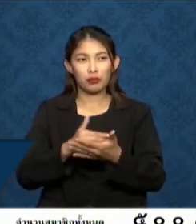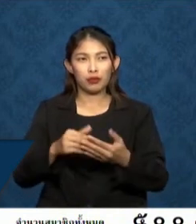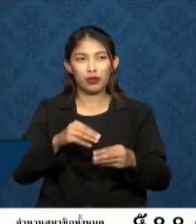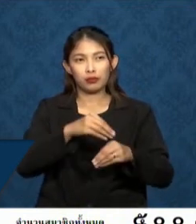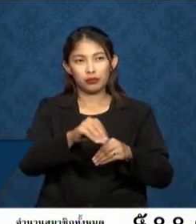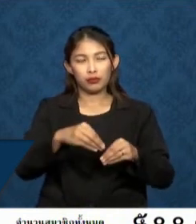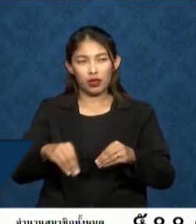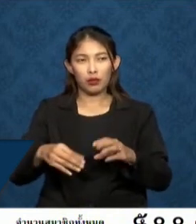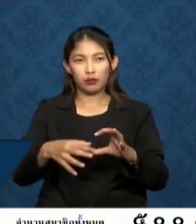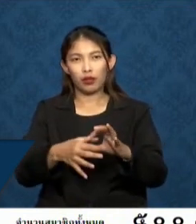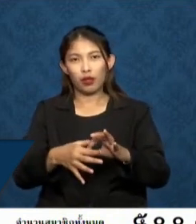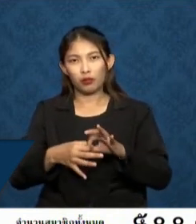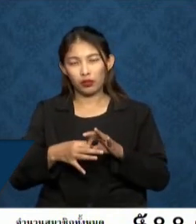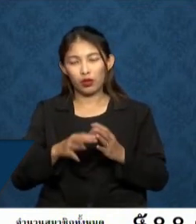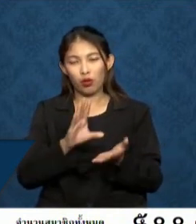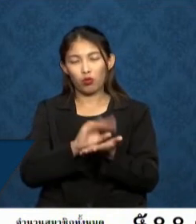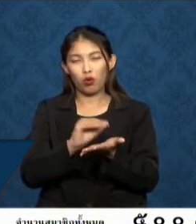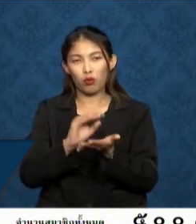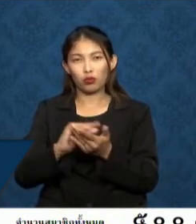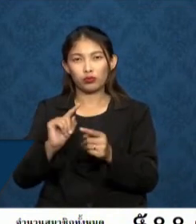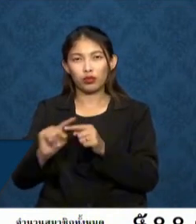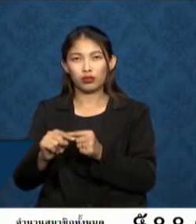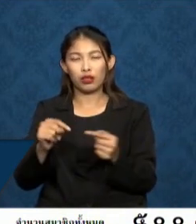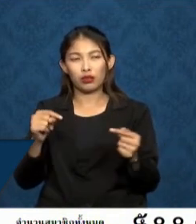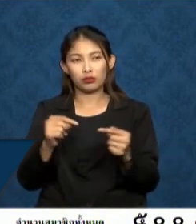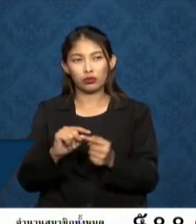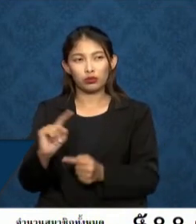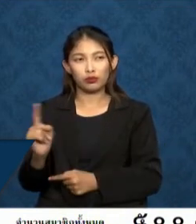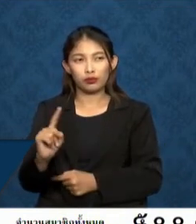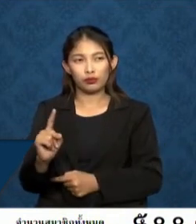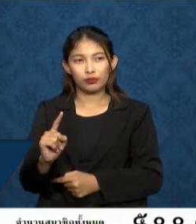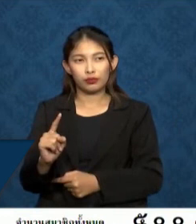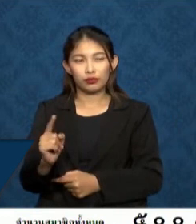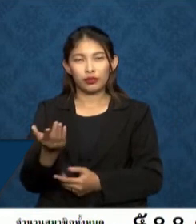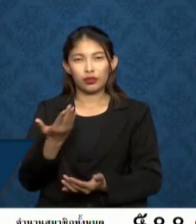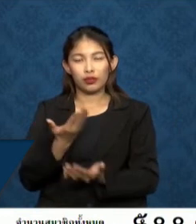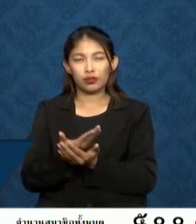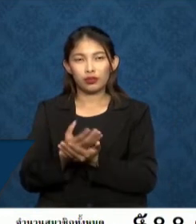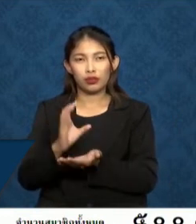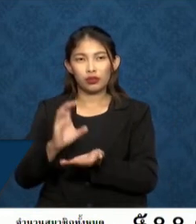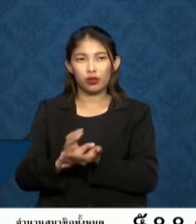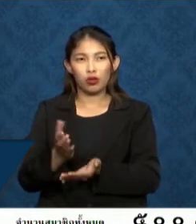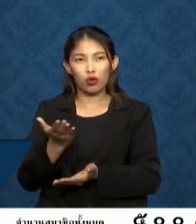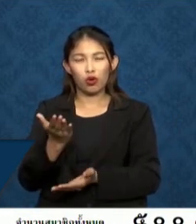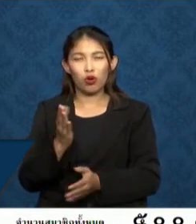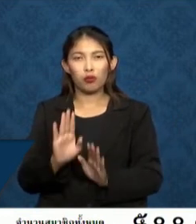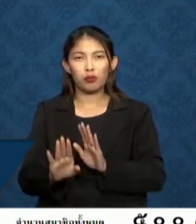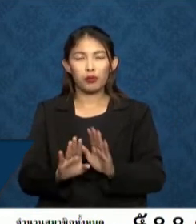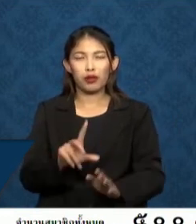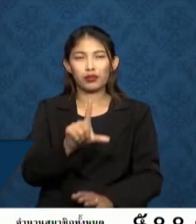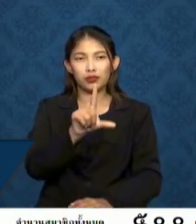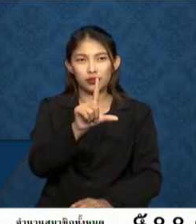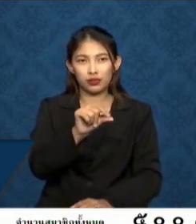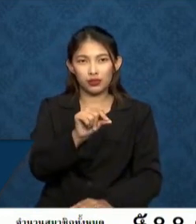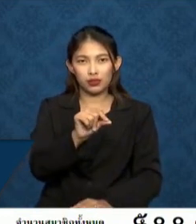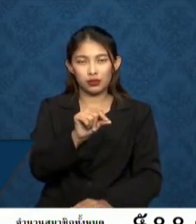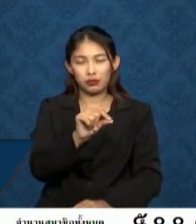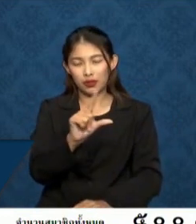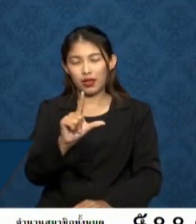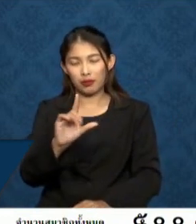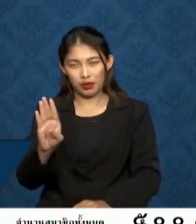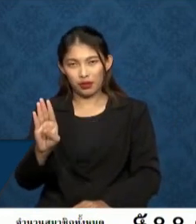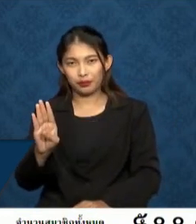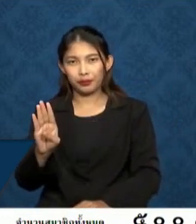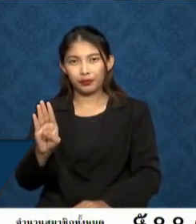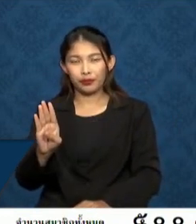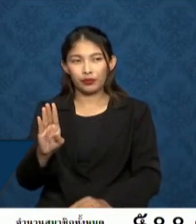ณาการข้อมูลนะครับที่ทำจากในคำของงบประมาณเนี่ยซึ่งส่งมาประมาณ20ล้านบาทนะครับ